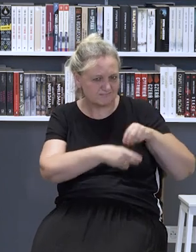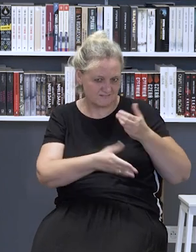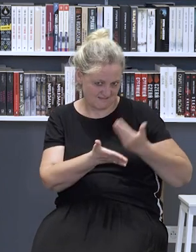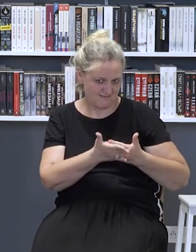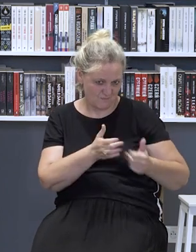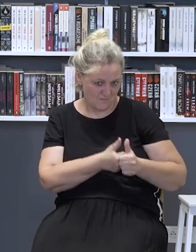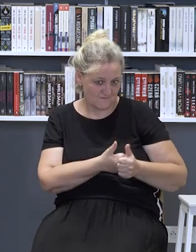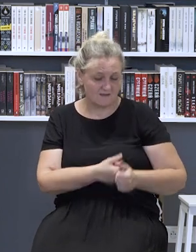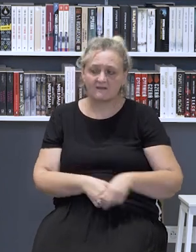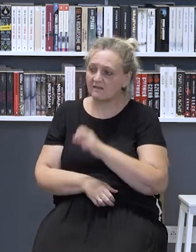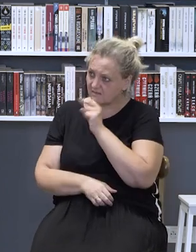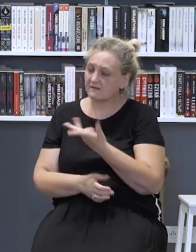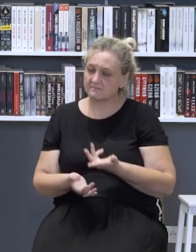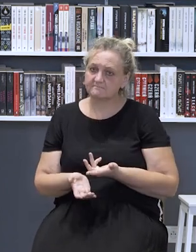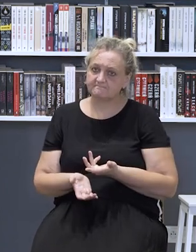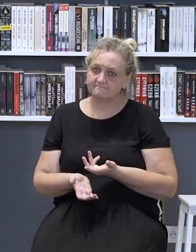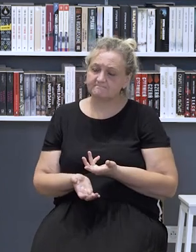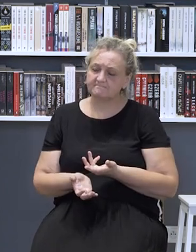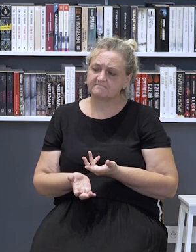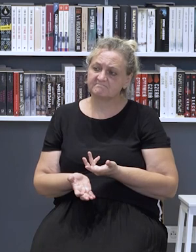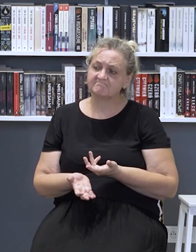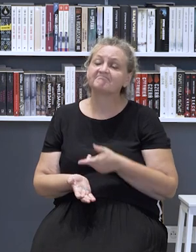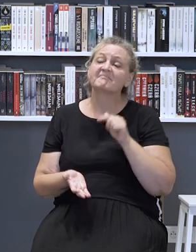Mhm. Tak. No i teraz